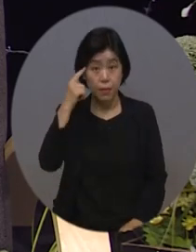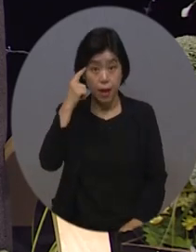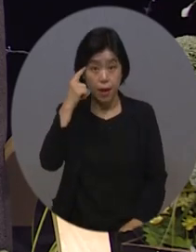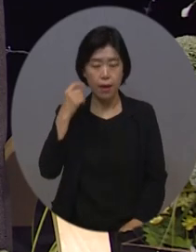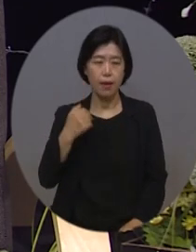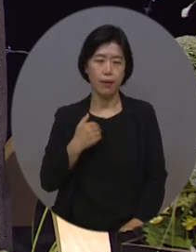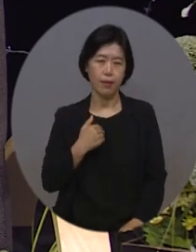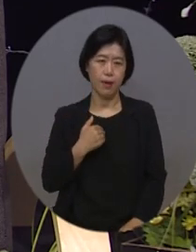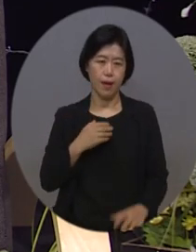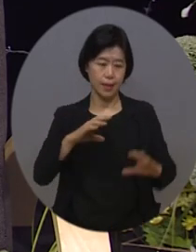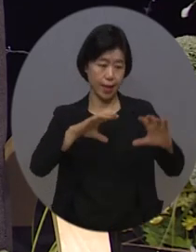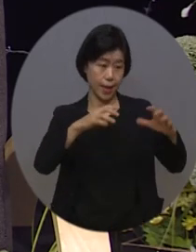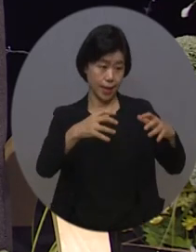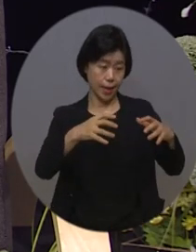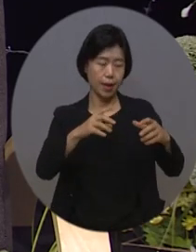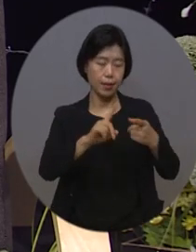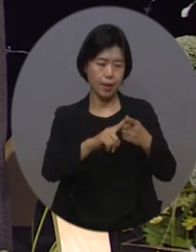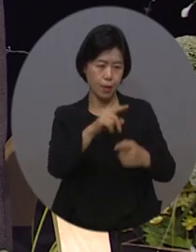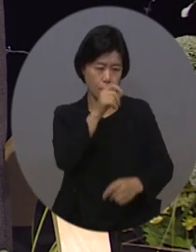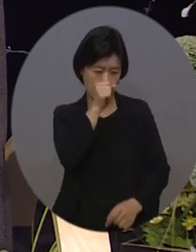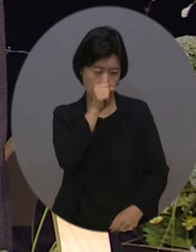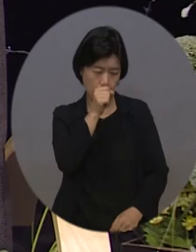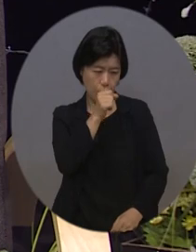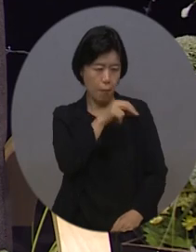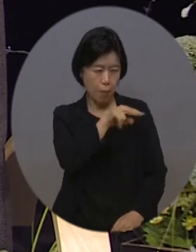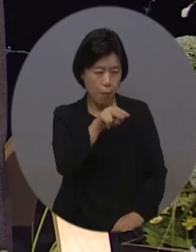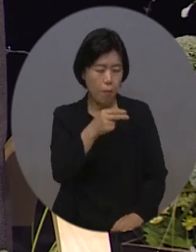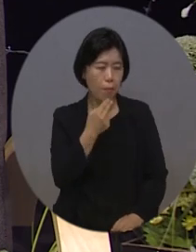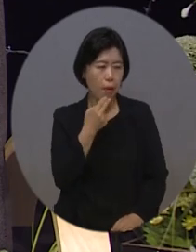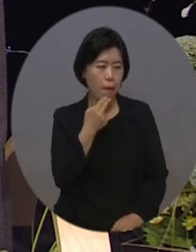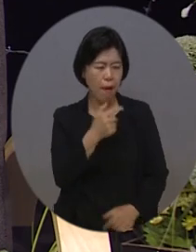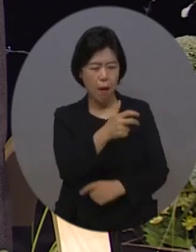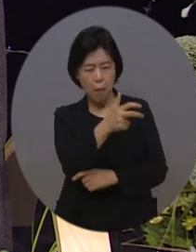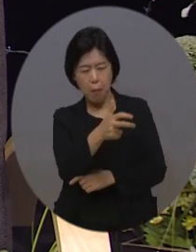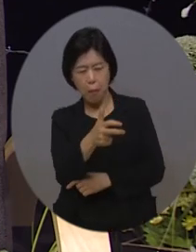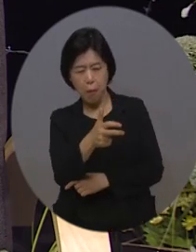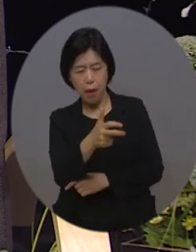내가 세상을 굽어보지 않고 노려본 탓이다.